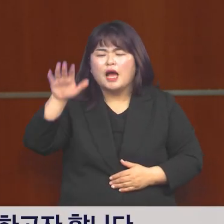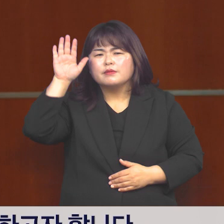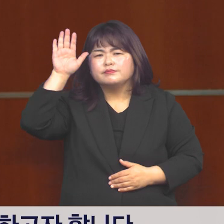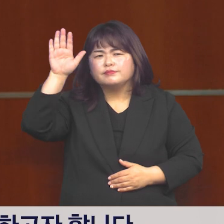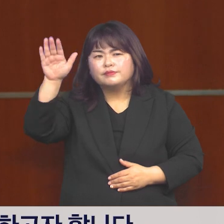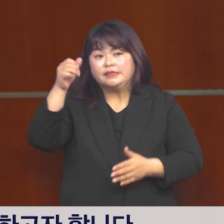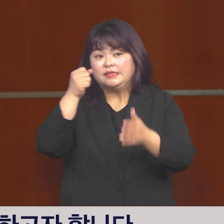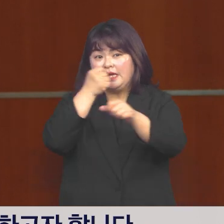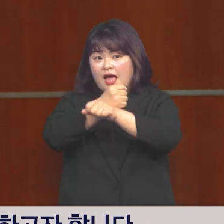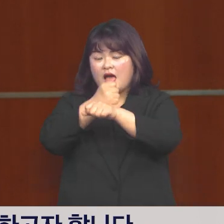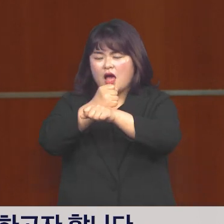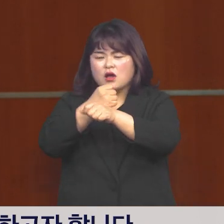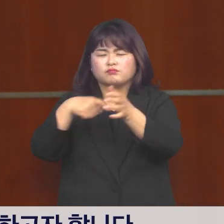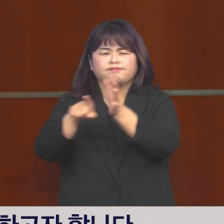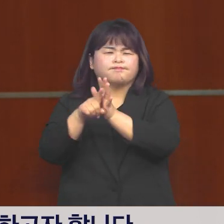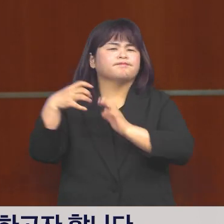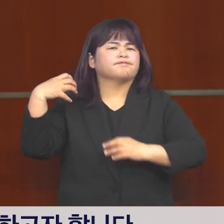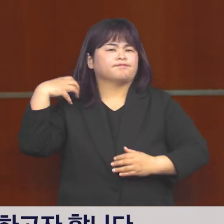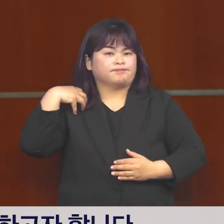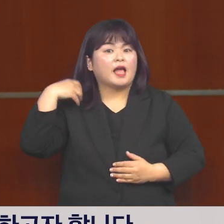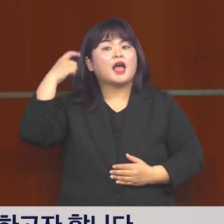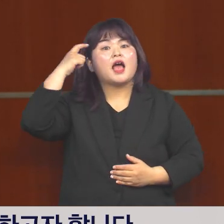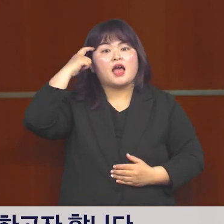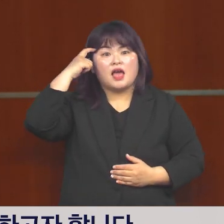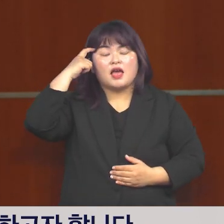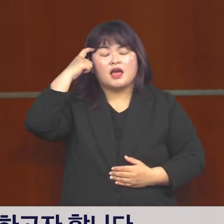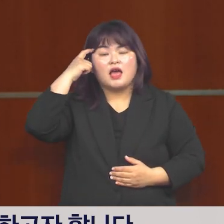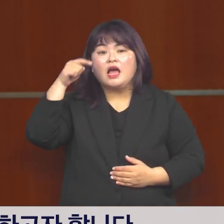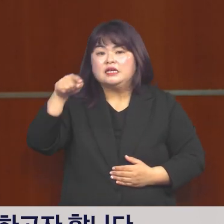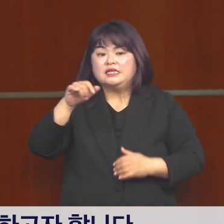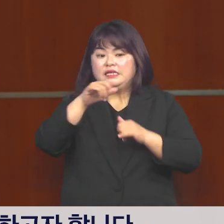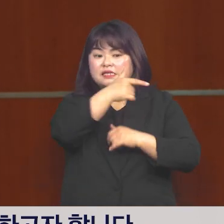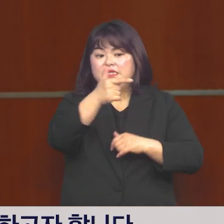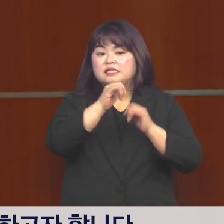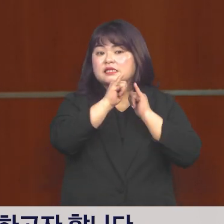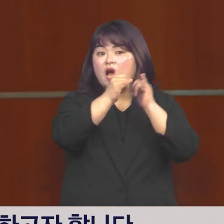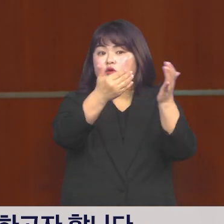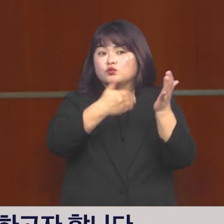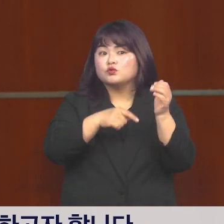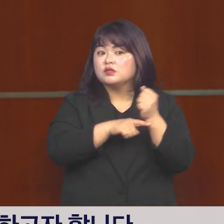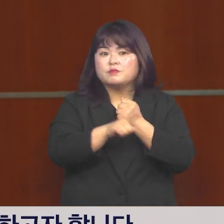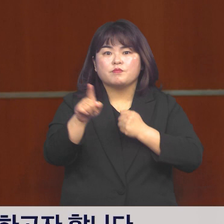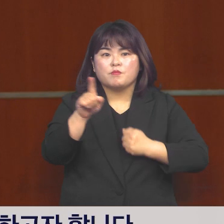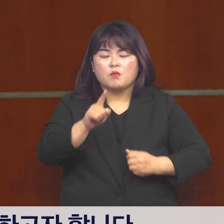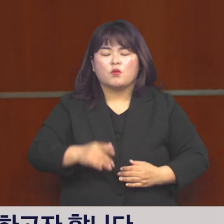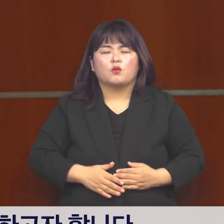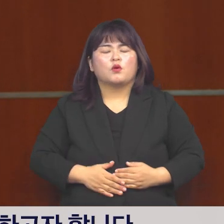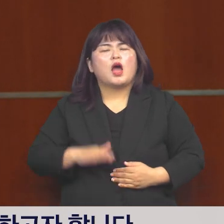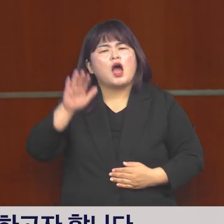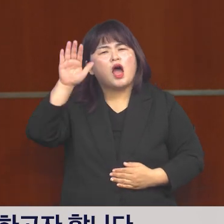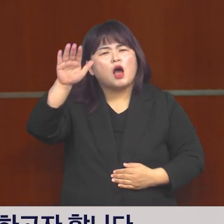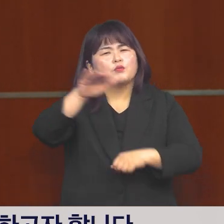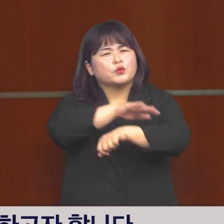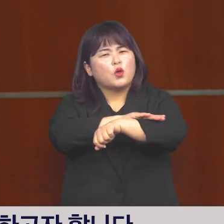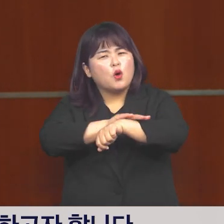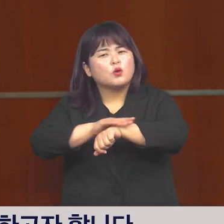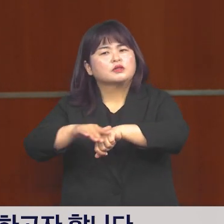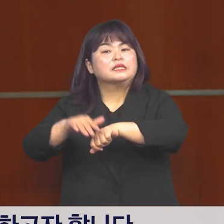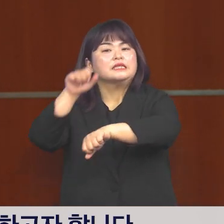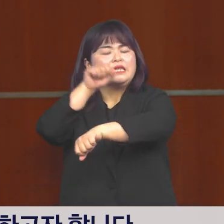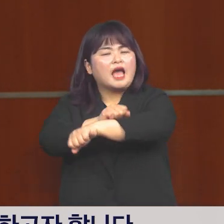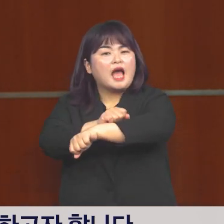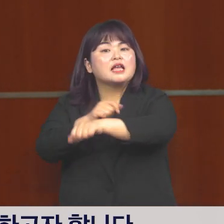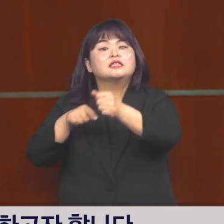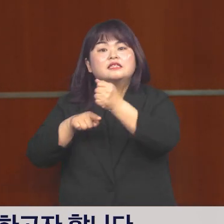큰 몫을 하고자 합니다. 이렇게 큰 상을 주신 뜻은 그런 일을 더 잘하라는, 그리고